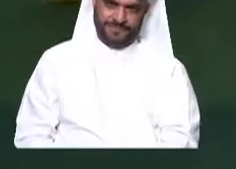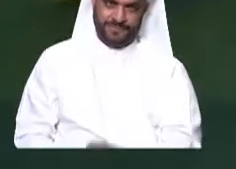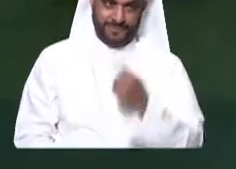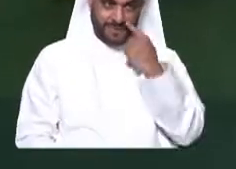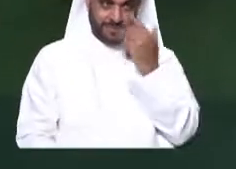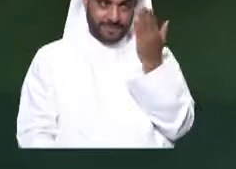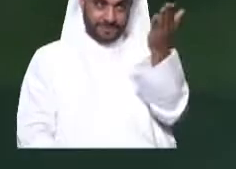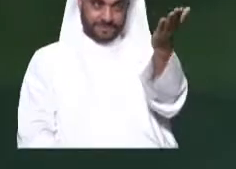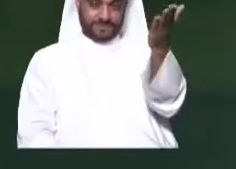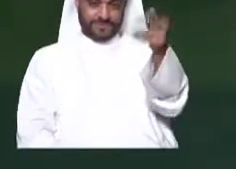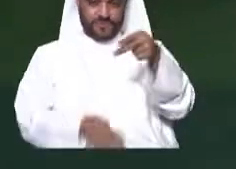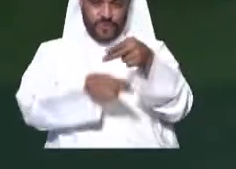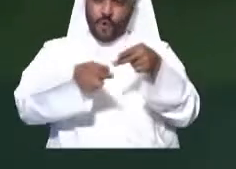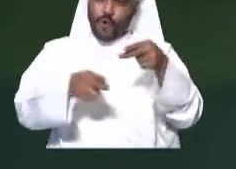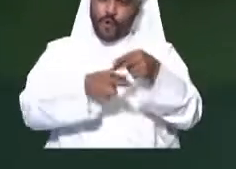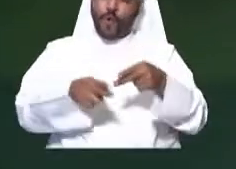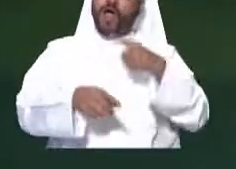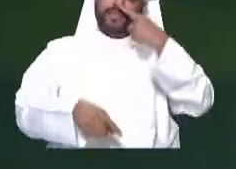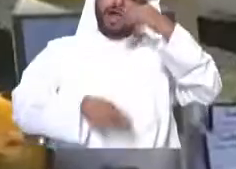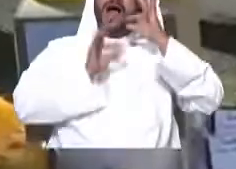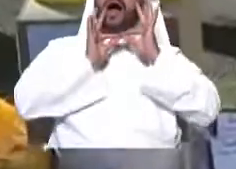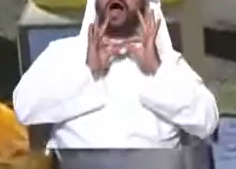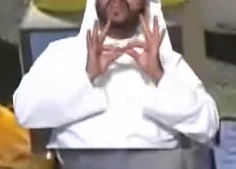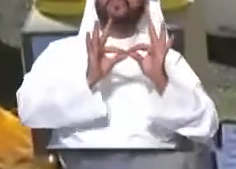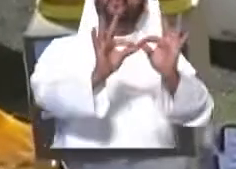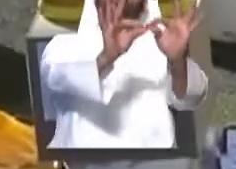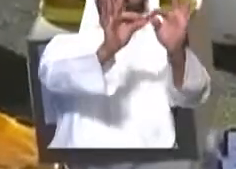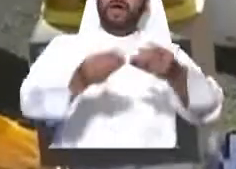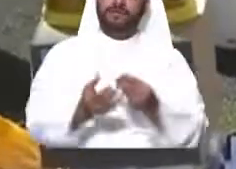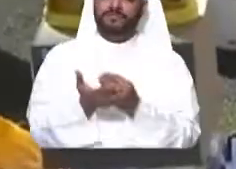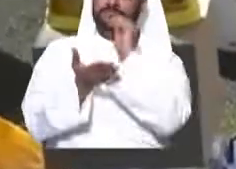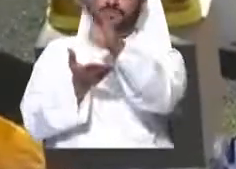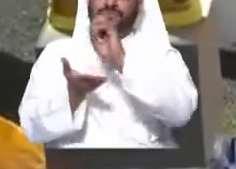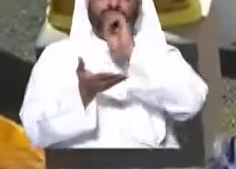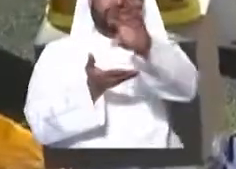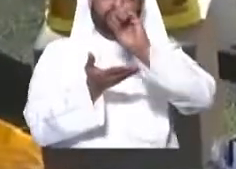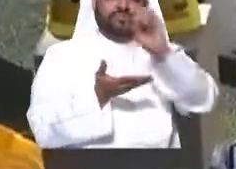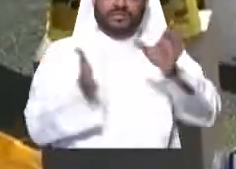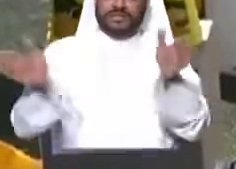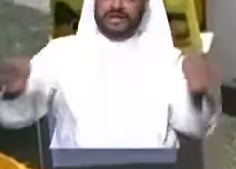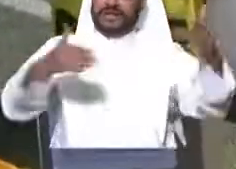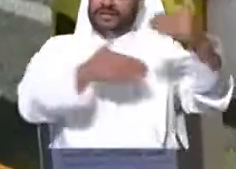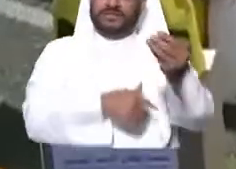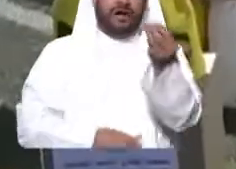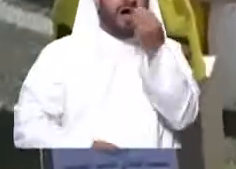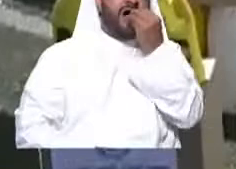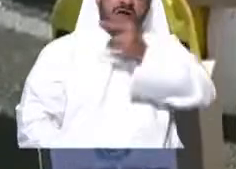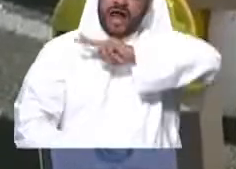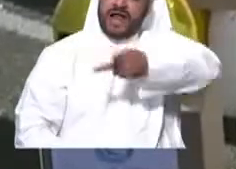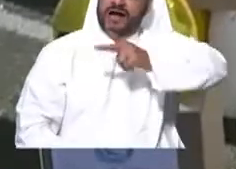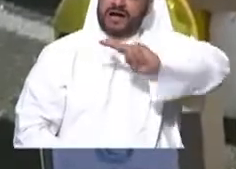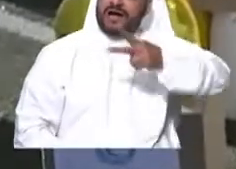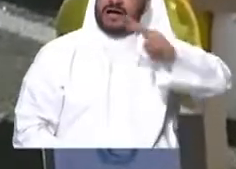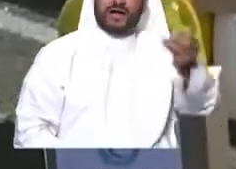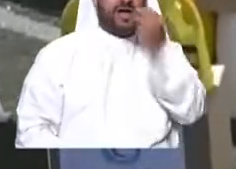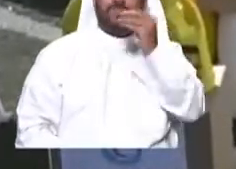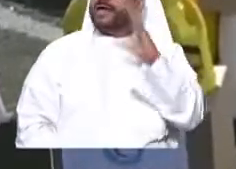ضمن توجه دولة الكويت لدعم المجال الإنساني في اليمن، فقد دشنت توزيع ما يقرب من